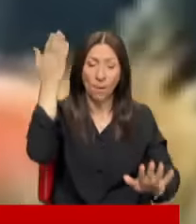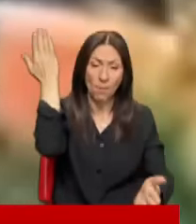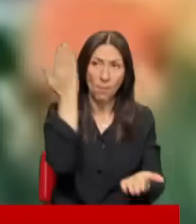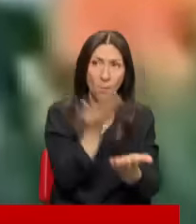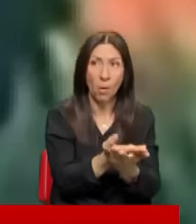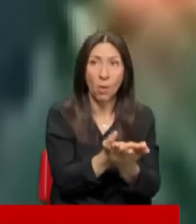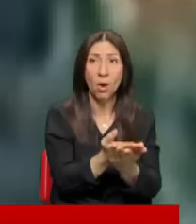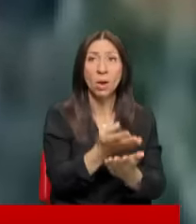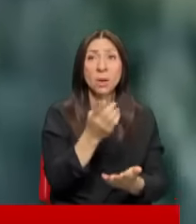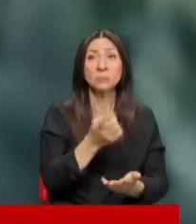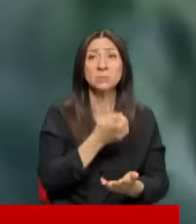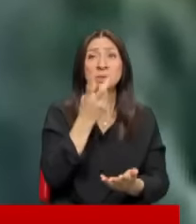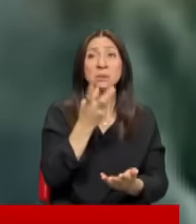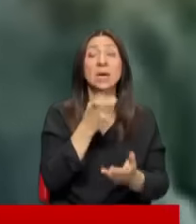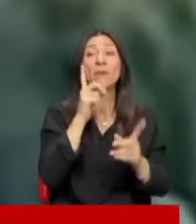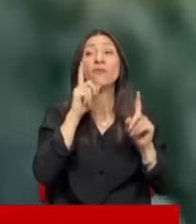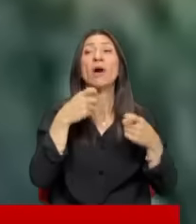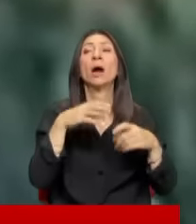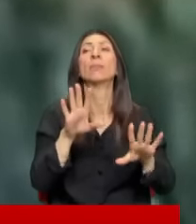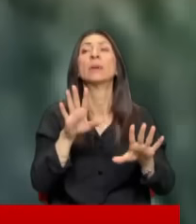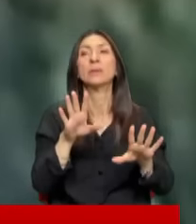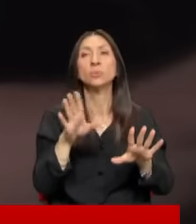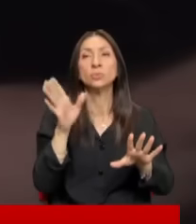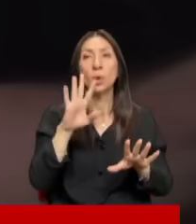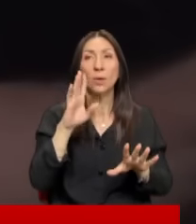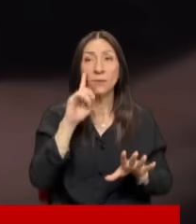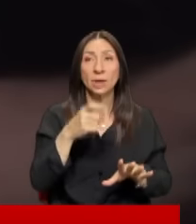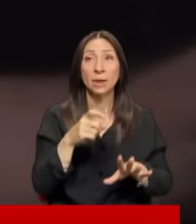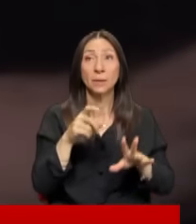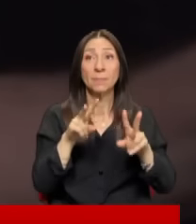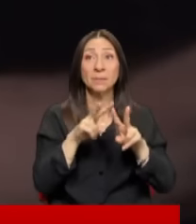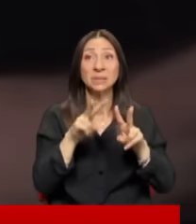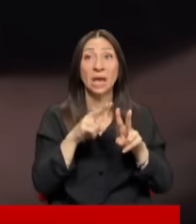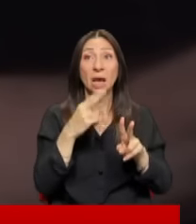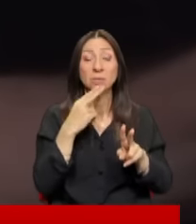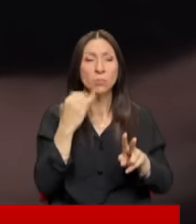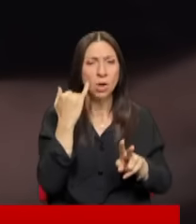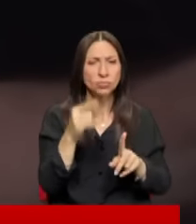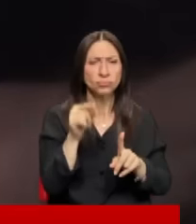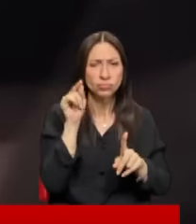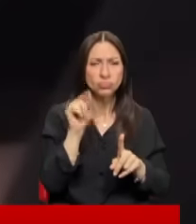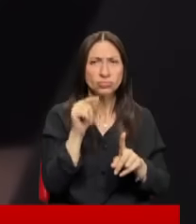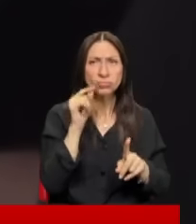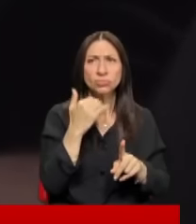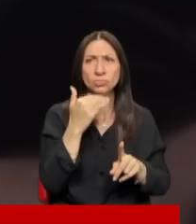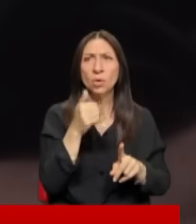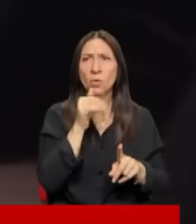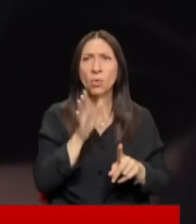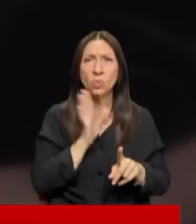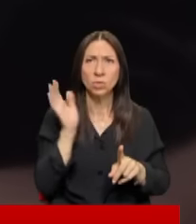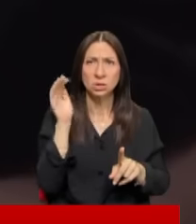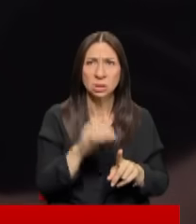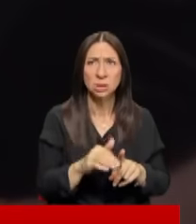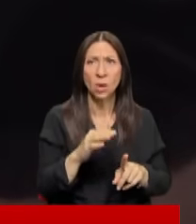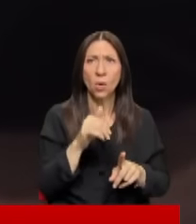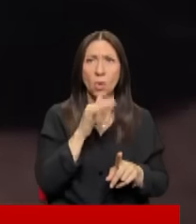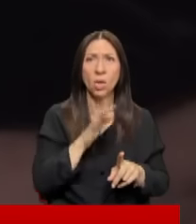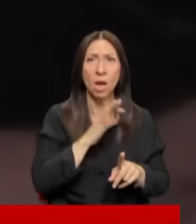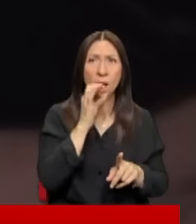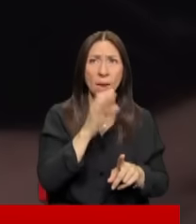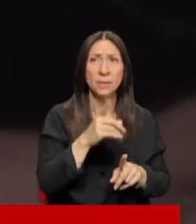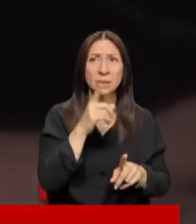düştü. Saatlerce kimse fark etmedi düştüğünü. Mesiha Hanım'a ulaşılamıyormuş dedi. Oğlu geldi. Oğluna haber